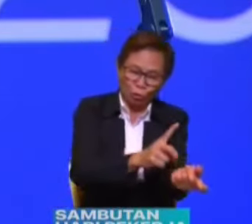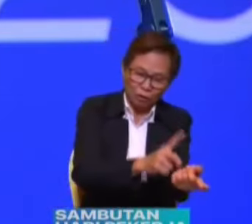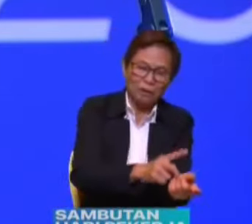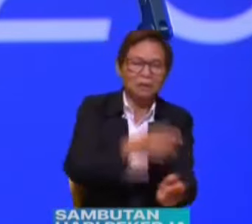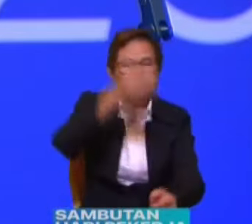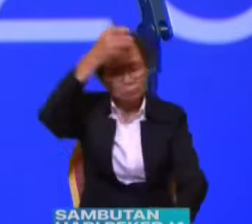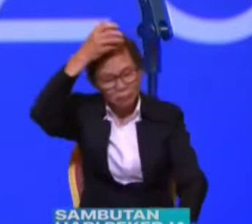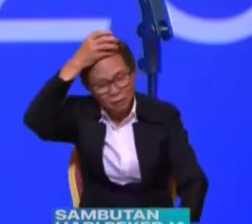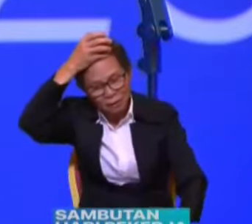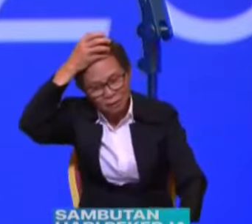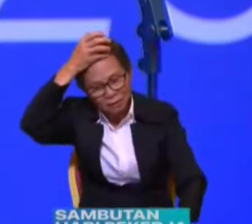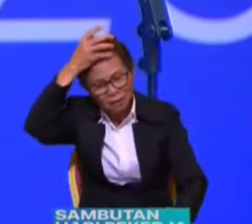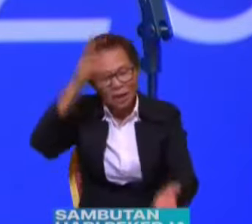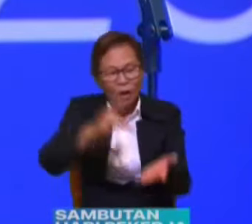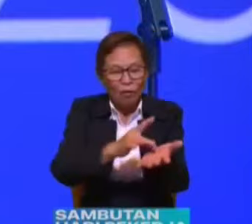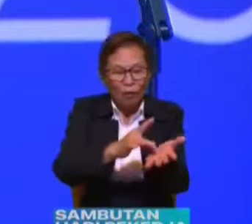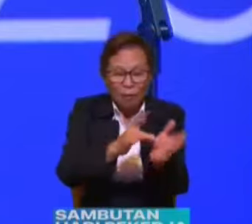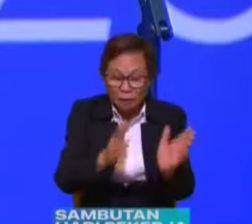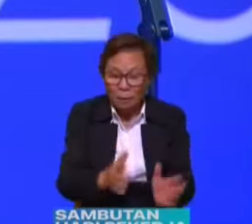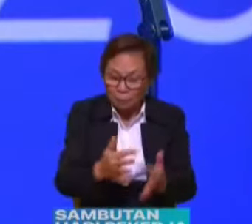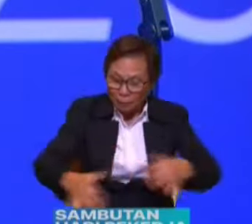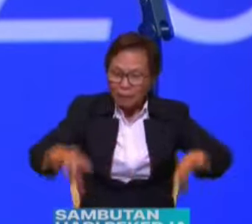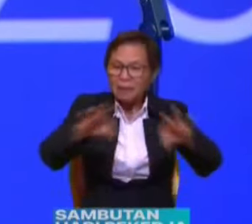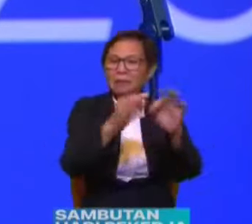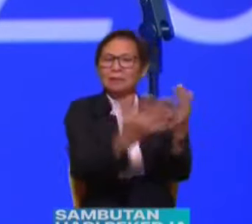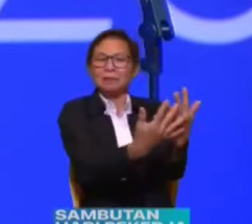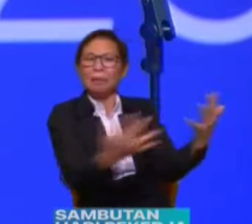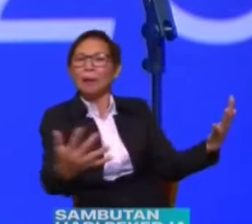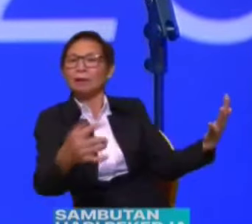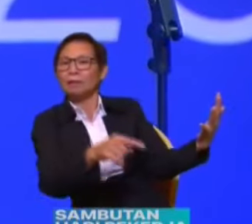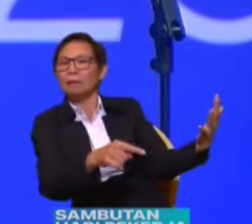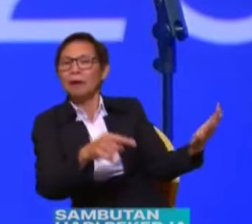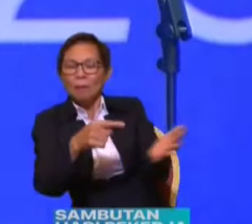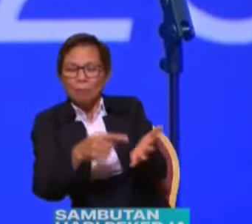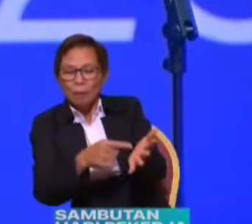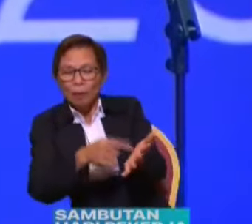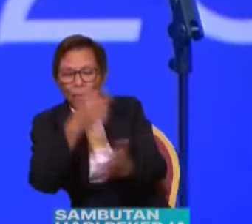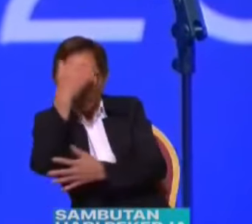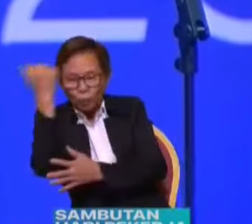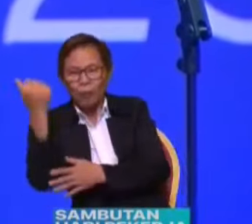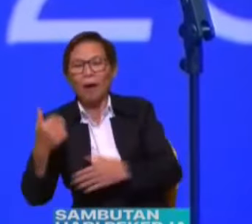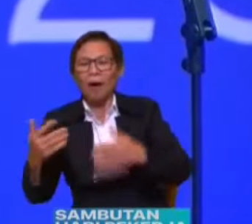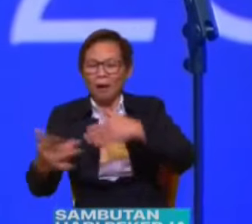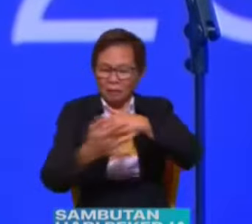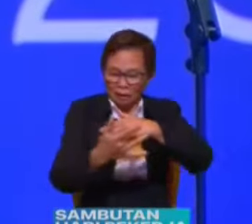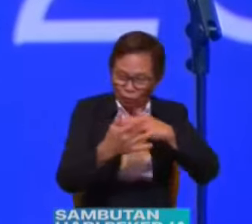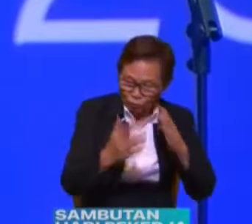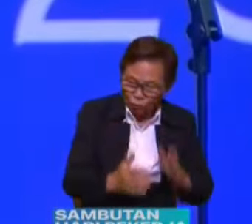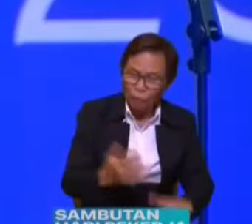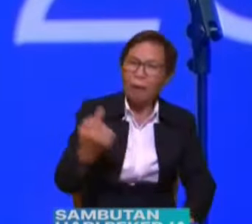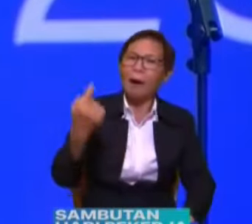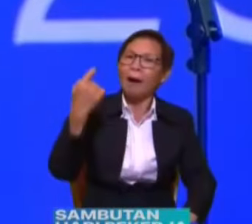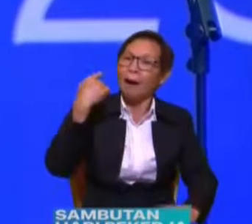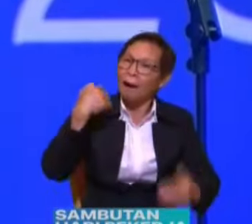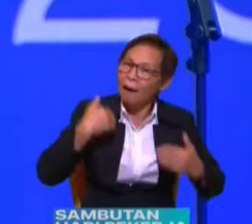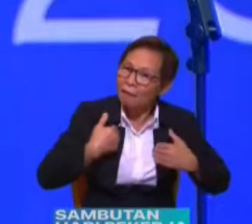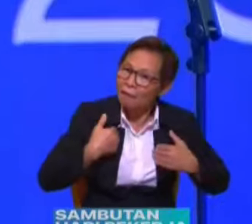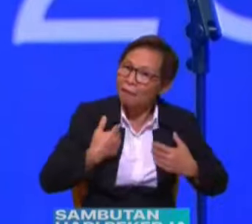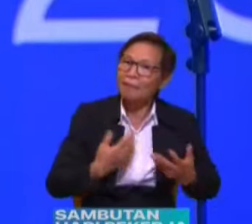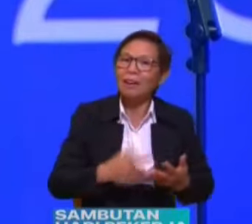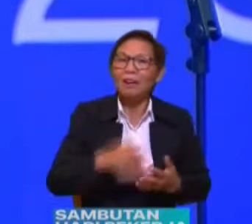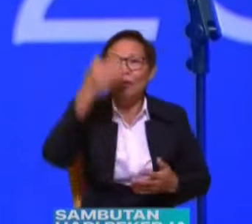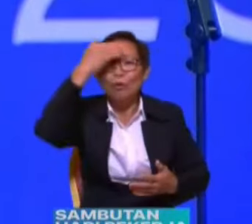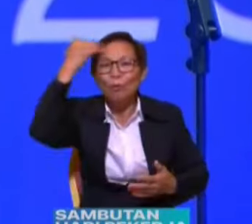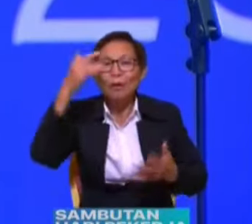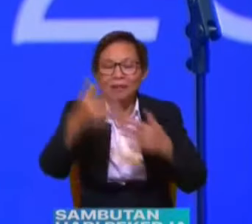nurse, pharmacist yang penting di depan. Tapi kadang dia lupa, ada teknologis di belakang. Ada